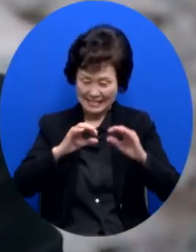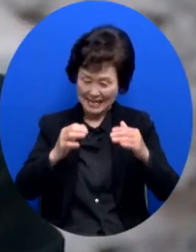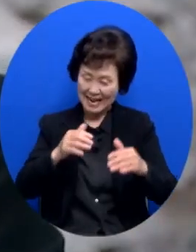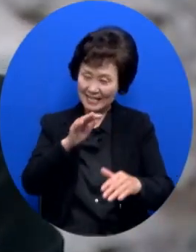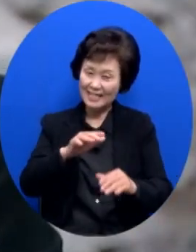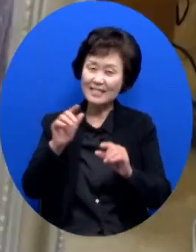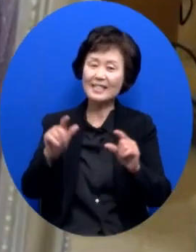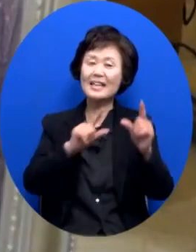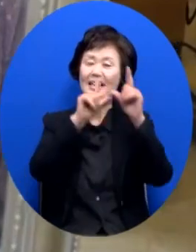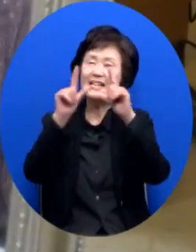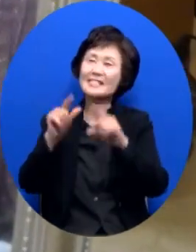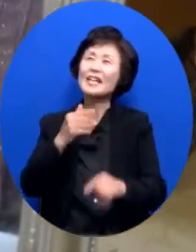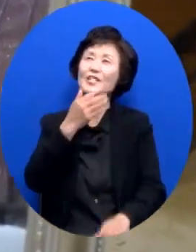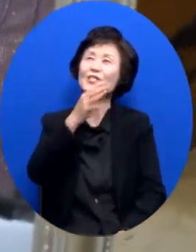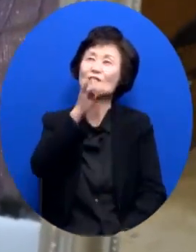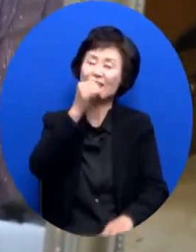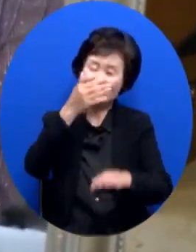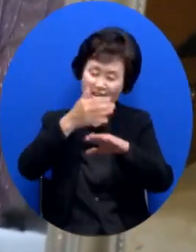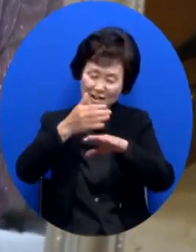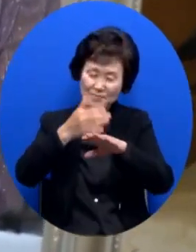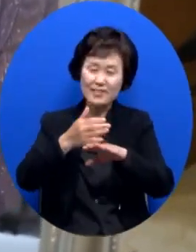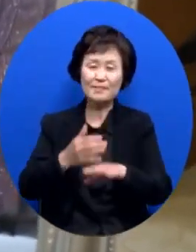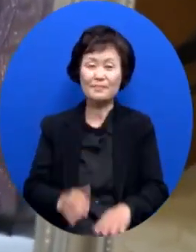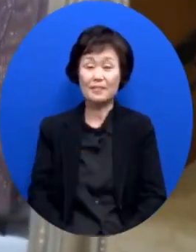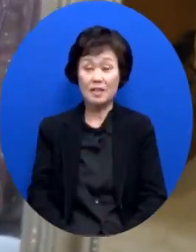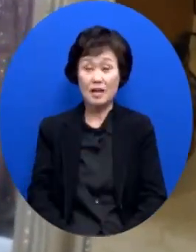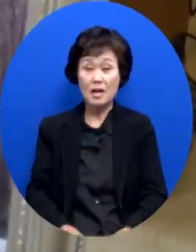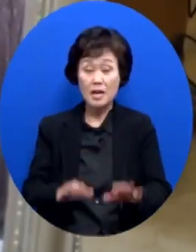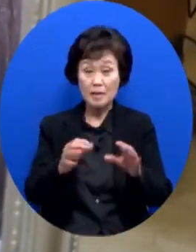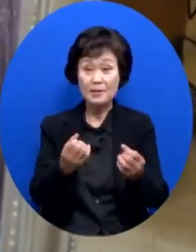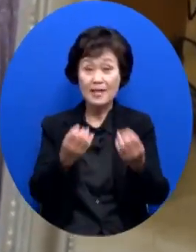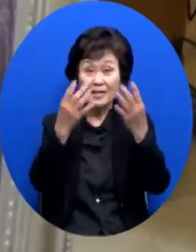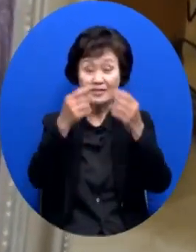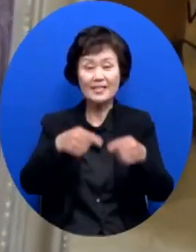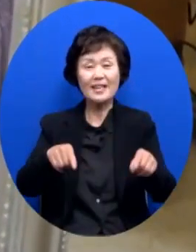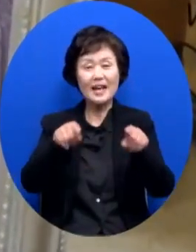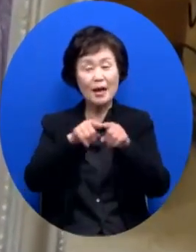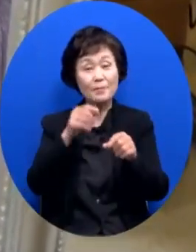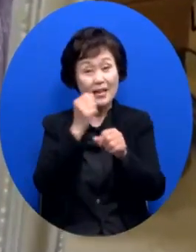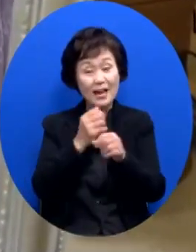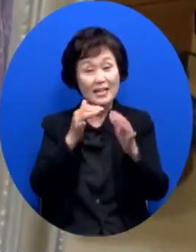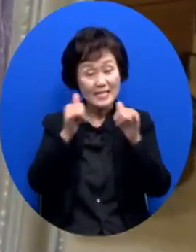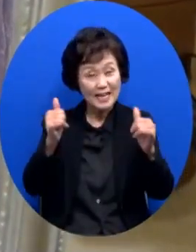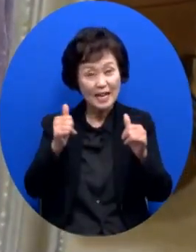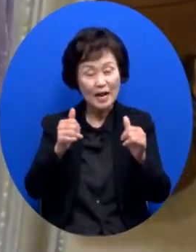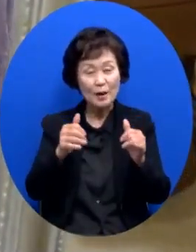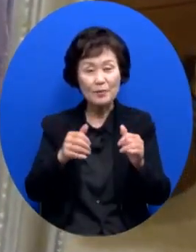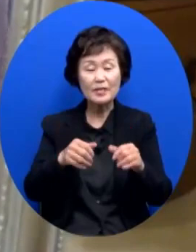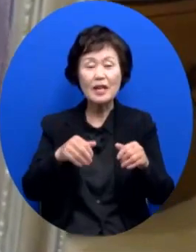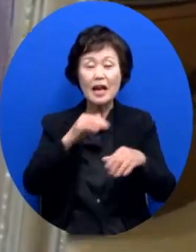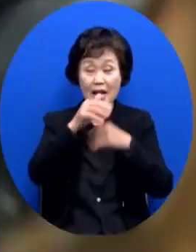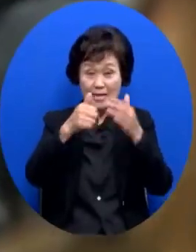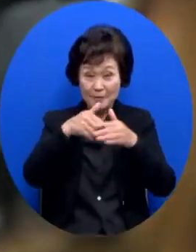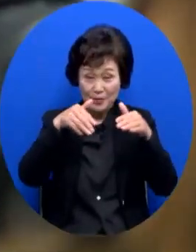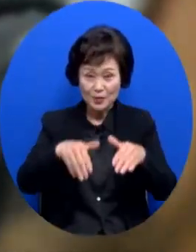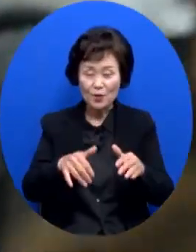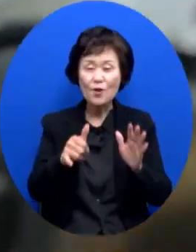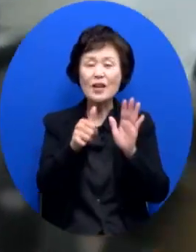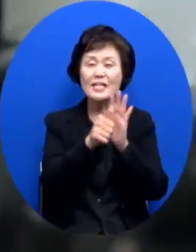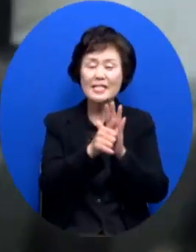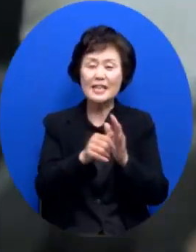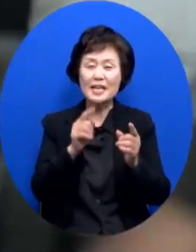Land, in Israel. 이번 대회에 함께한 사람들은 선지자 이사야의 말씀을 떠올렸습니다.